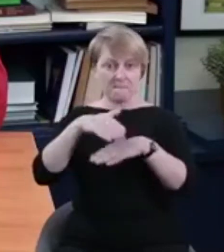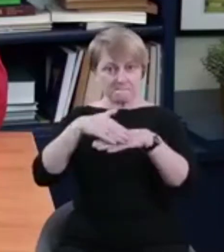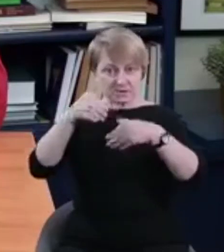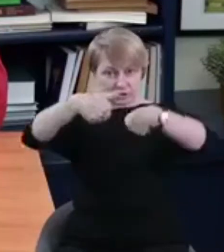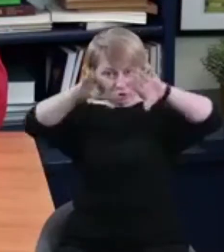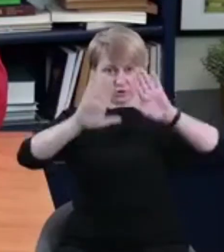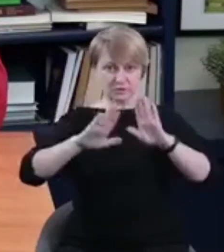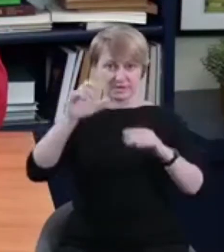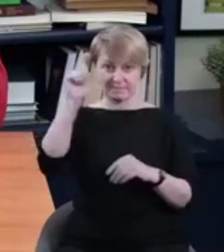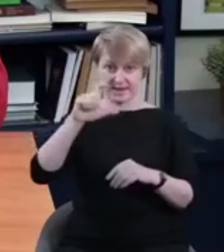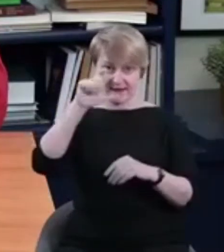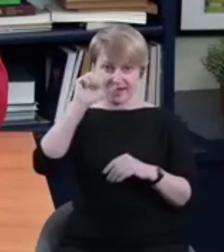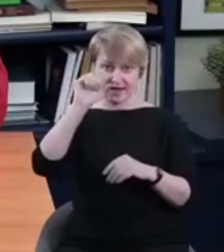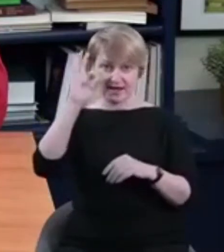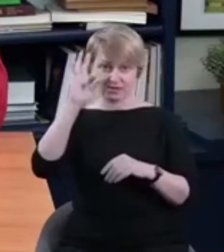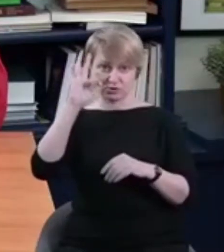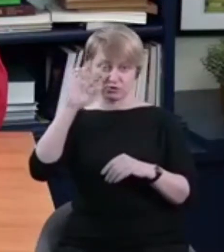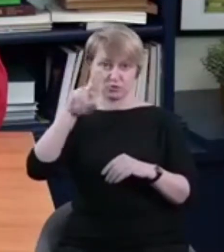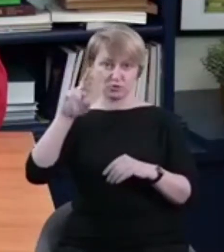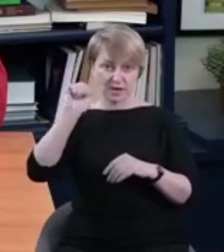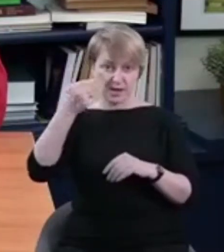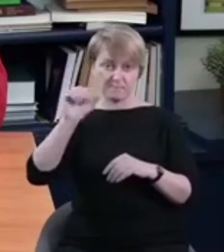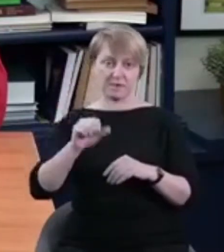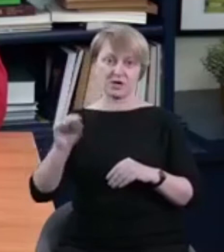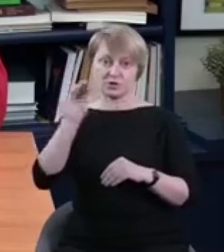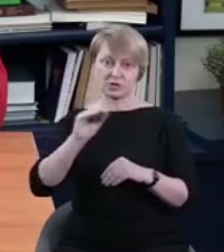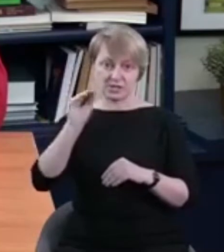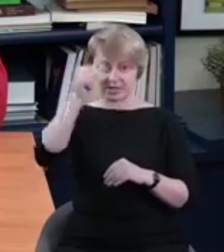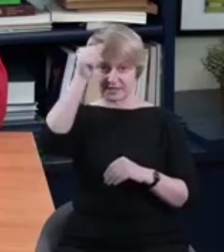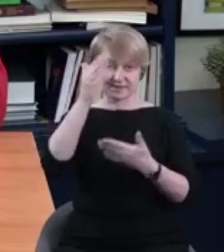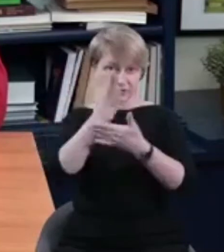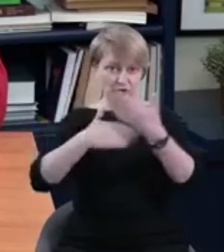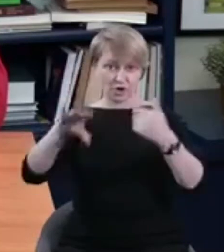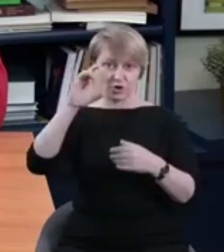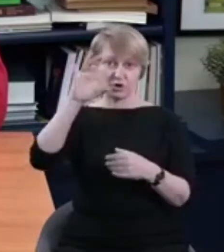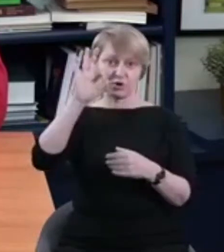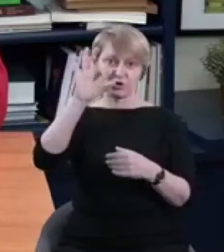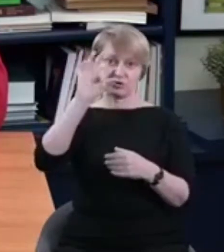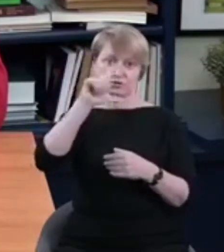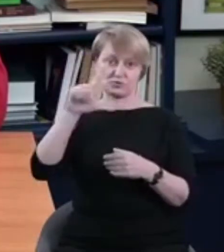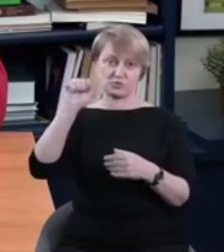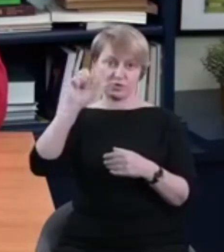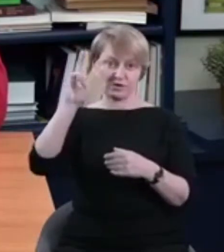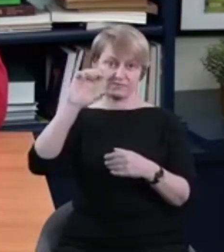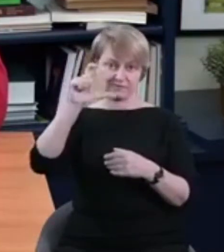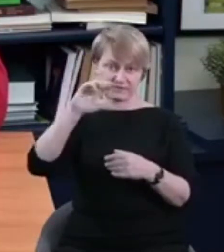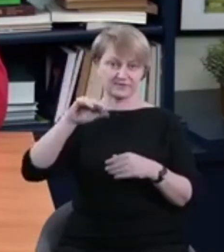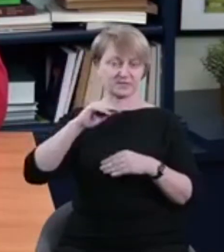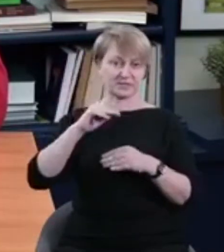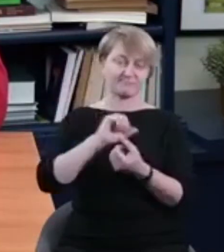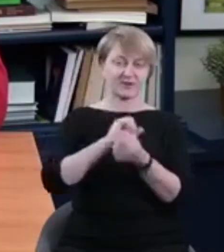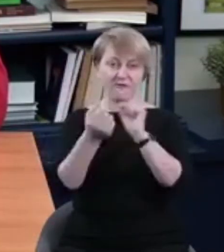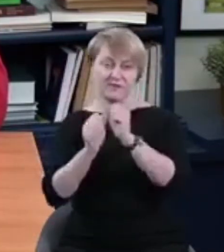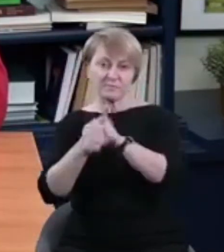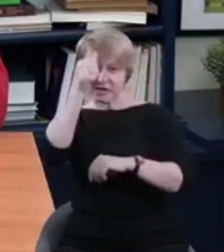nowe budynki tbs więc to jest taka taki teren jeszcze go strawic formalnie geodezyjne ale jest różnica którą kojarzymy